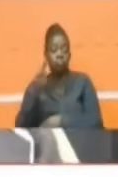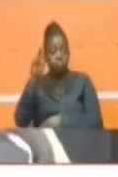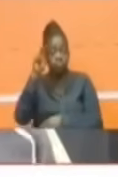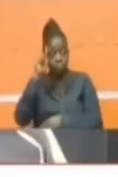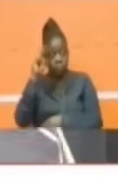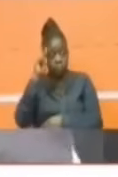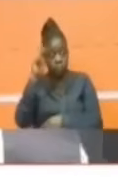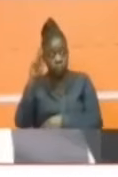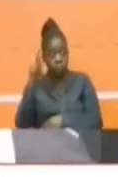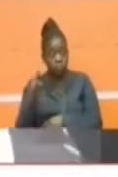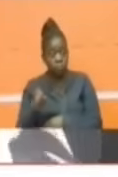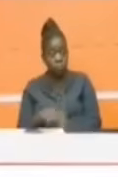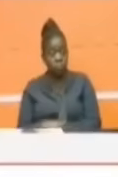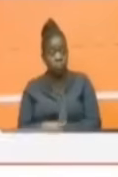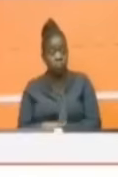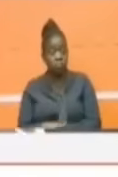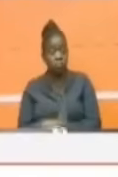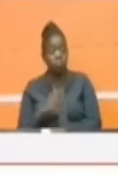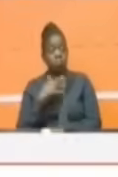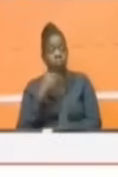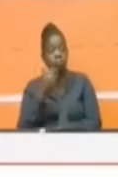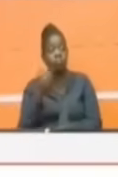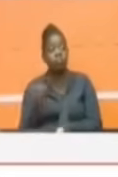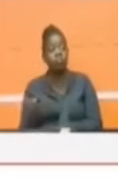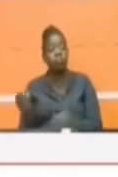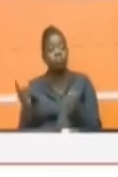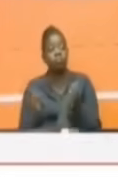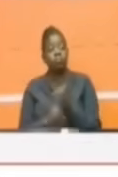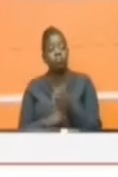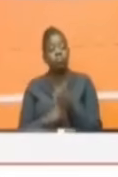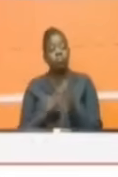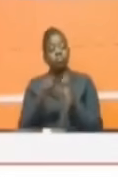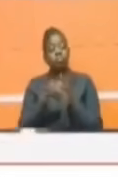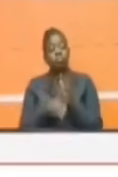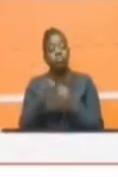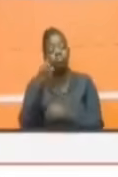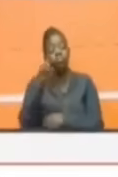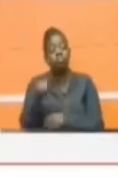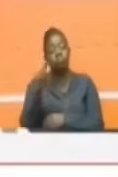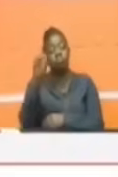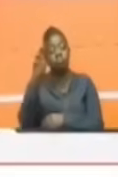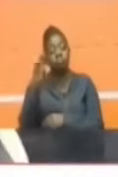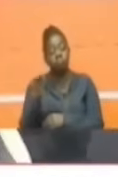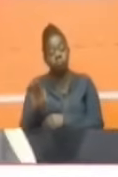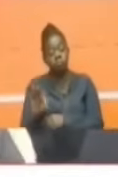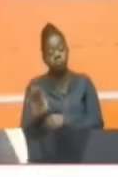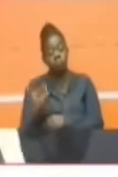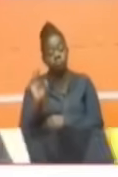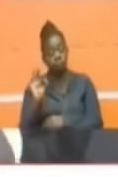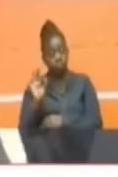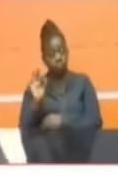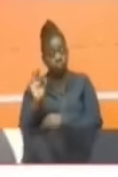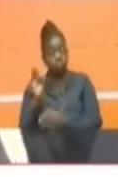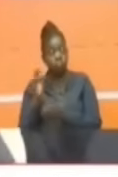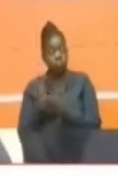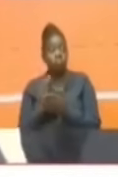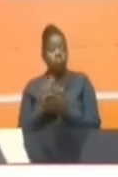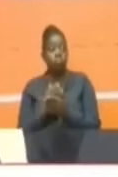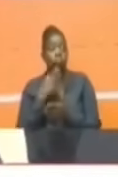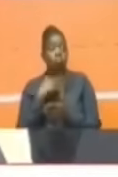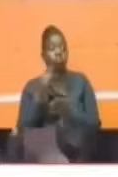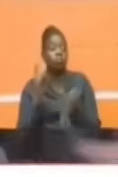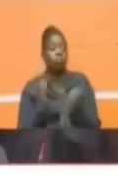abana abatuaka beneficiary mu program ya PDM. Muba identifying kubanga tuaka